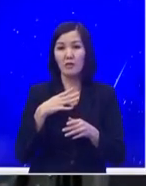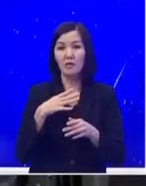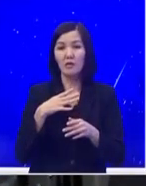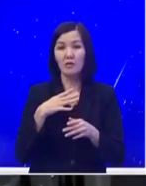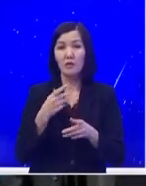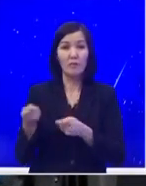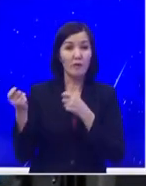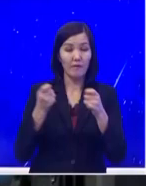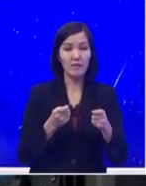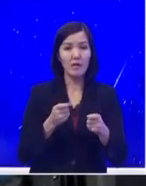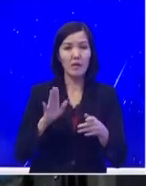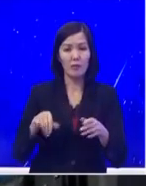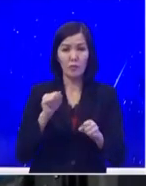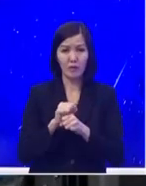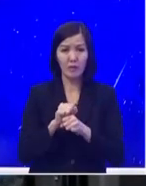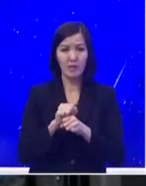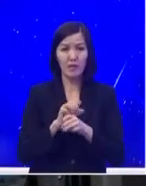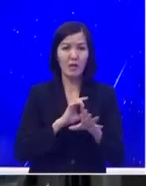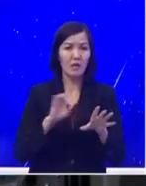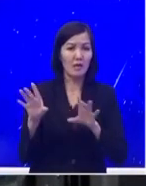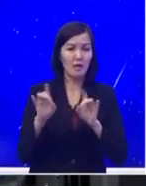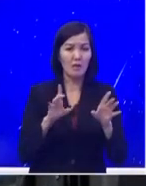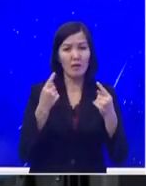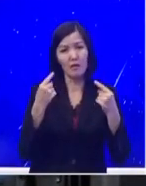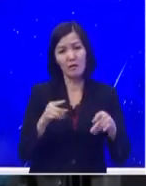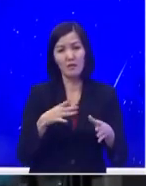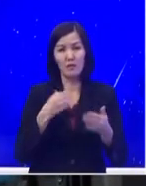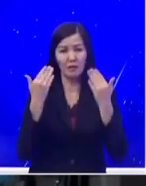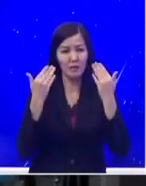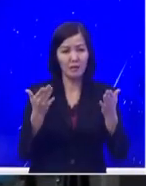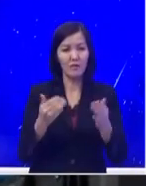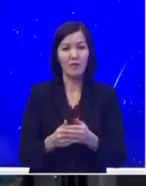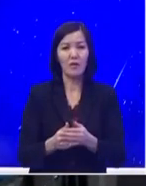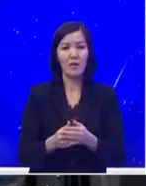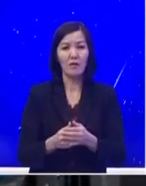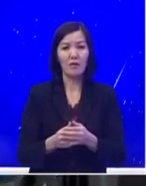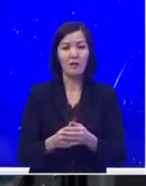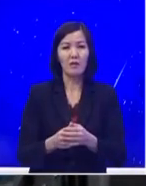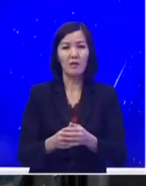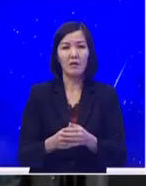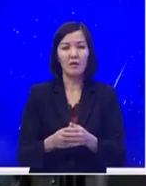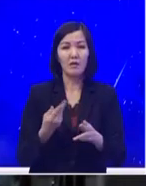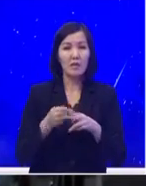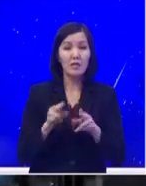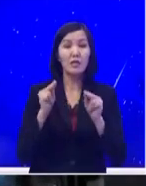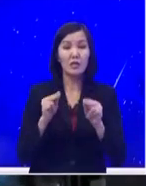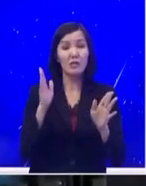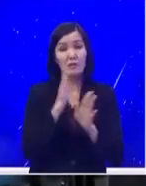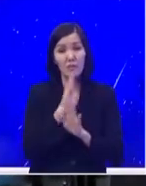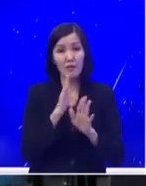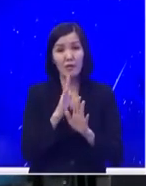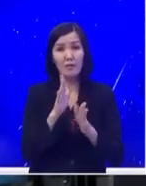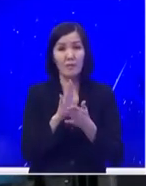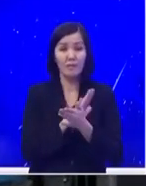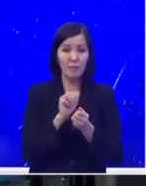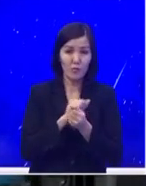привозить. Ну, видать, реклама не пошла или что на пакетах. А в принципе, и экология плюс, и мне по